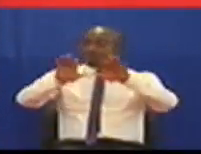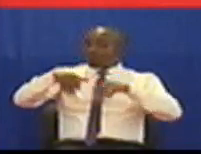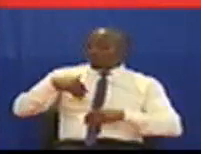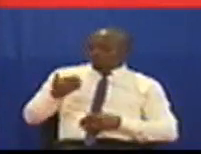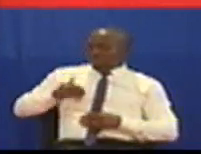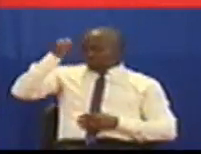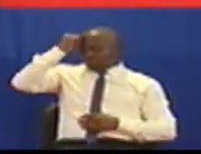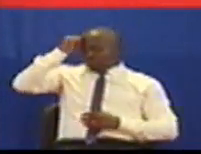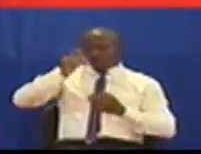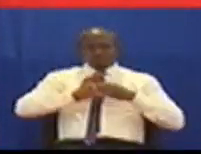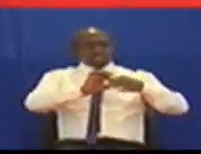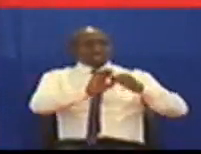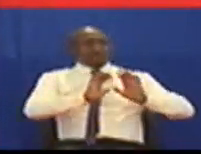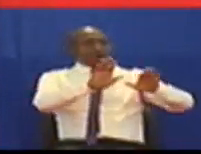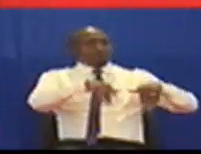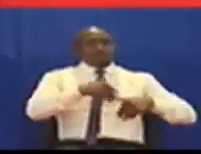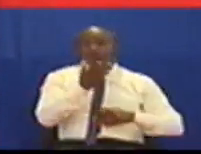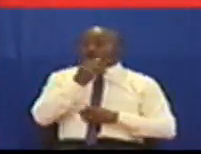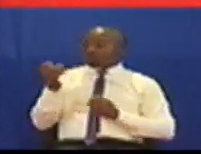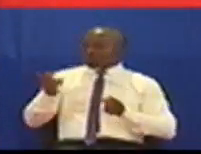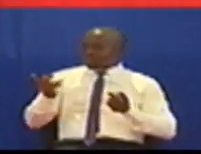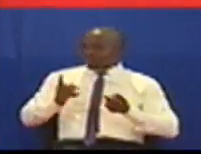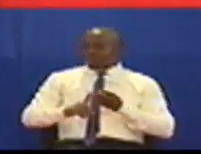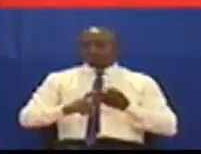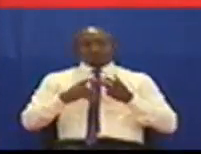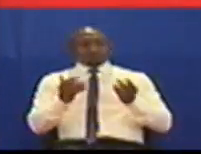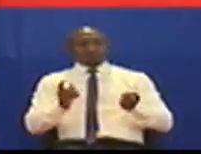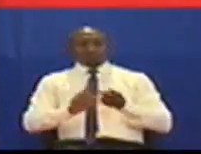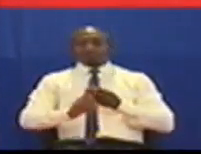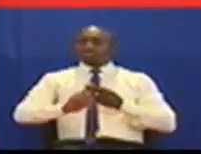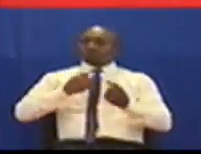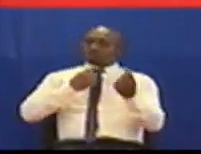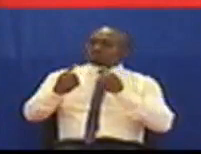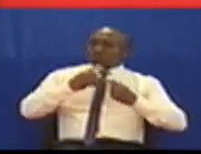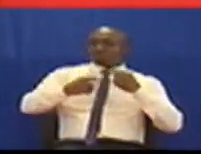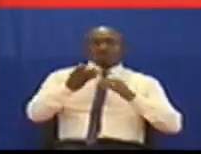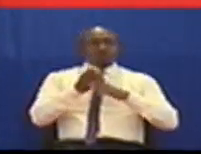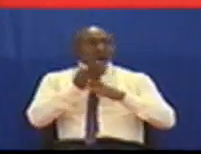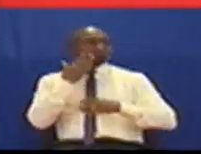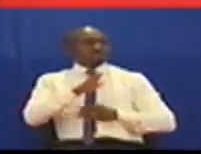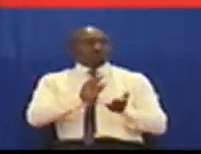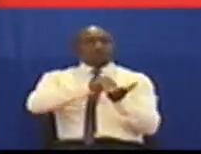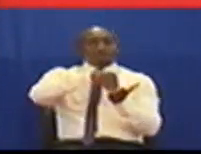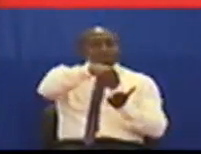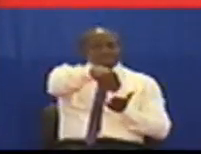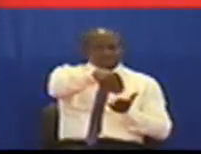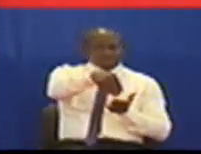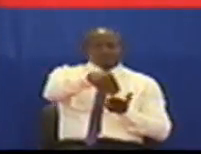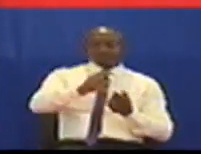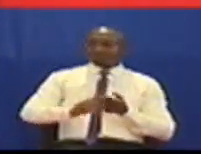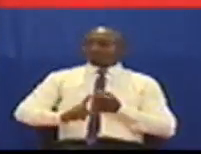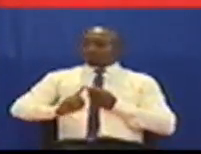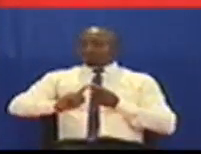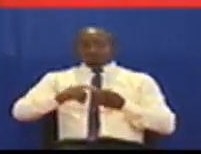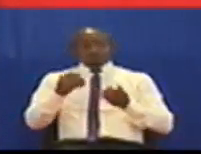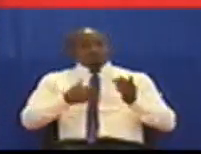kwa kusaidiana na of course wabunge wanaume akiwa kina Mwalongo na wengine, tulizungumzia sana umuhimu wa taulo za kike. Kama